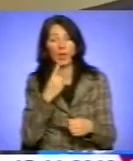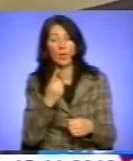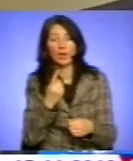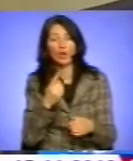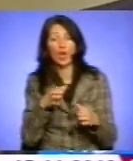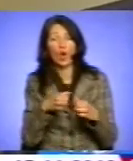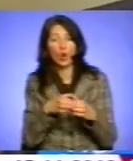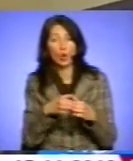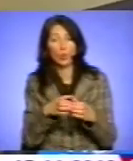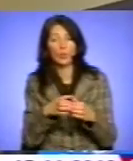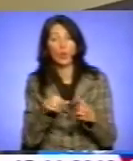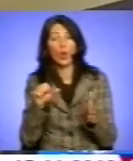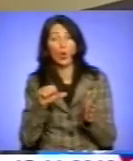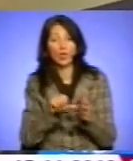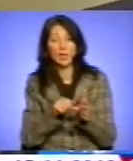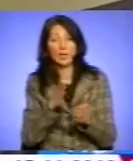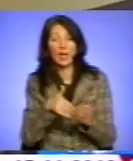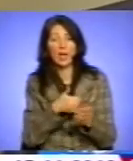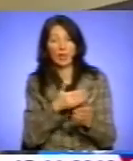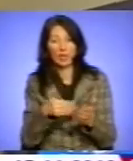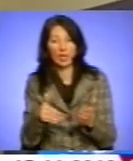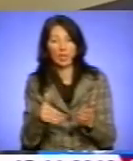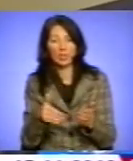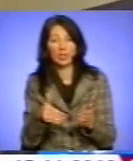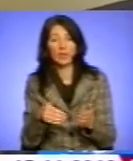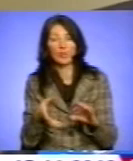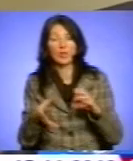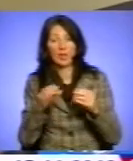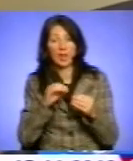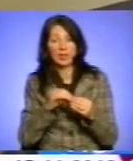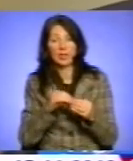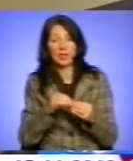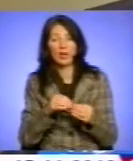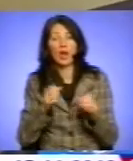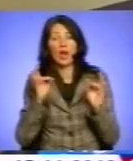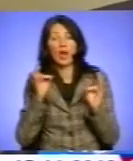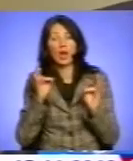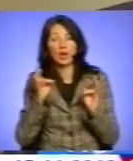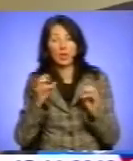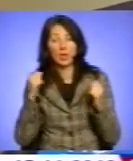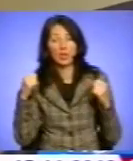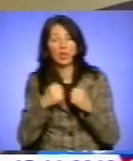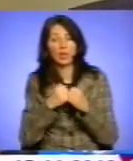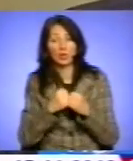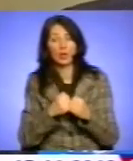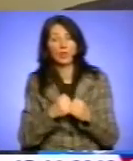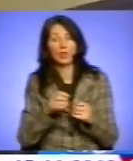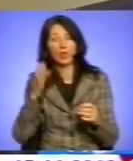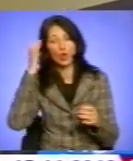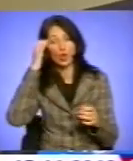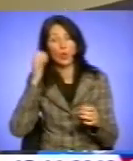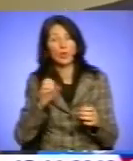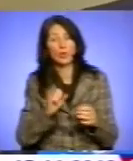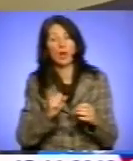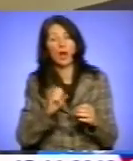першої групи. Учасники ліквідації наслідків катастрофи на Чорнобильській АЕС. Учні в